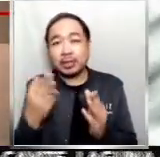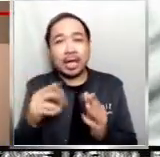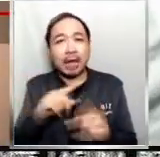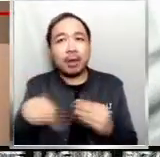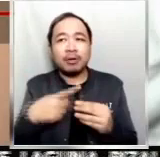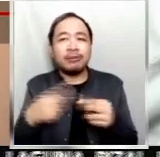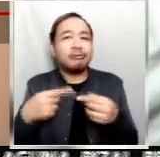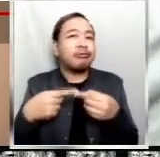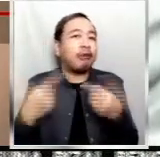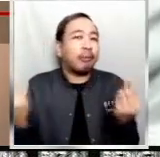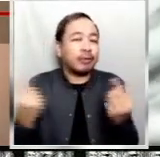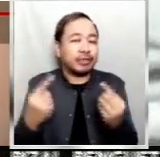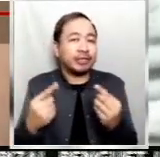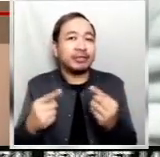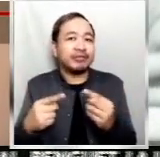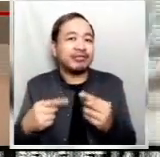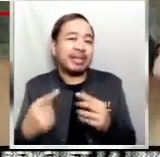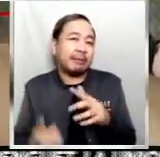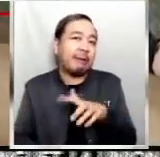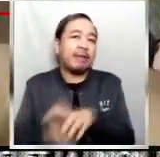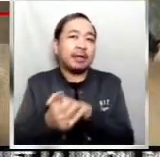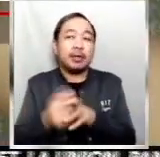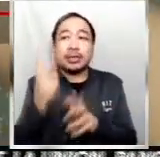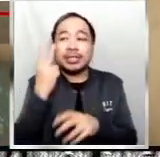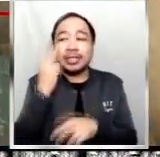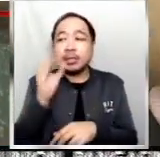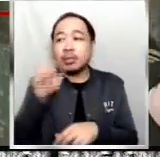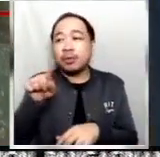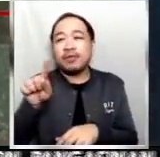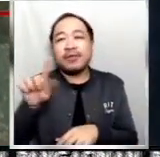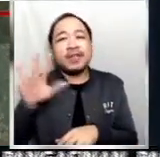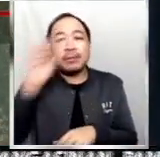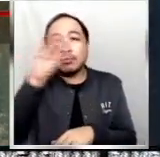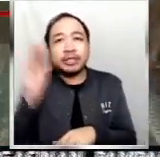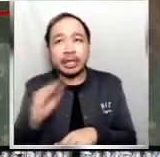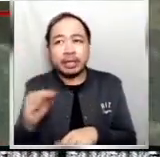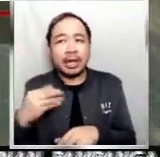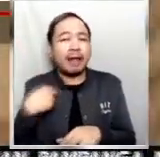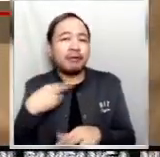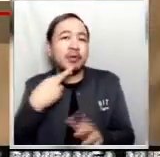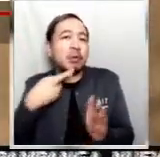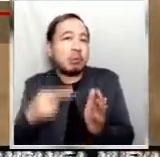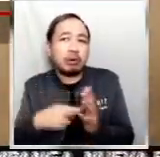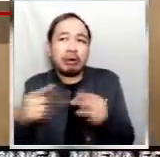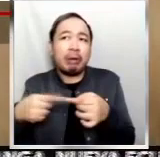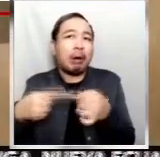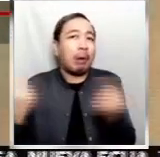vaccinated, 0.15% ang nag-report ng suspected adverse reaction. At mas maliit pa,